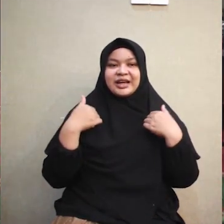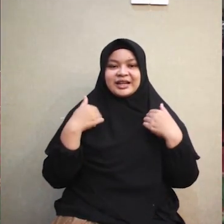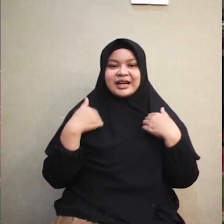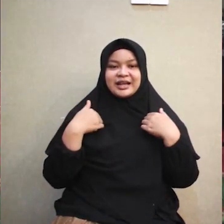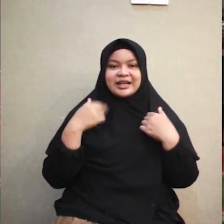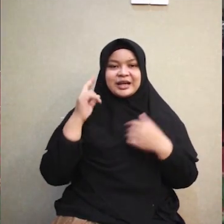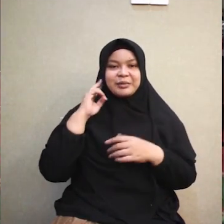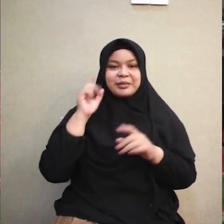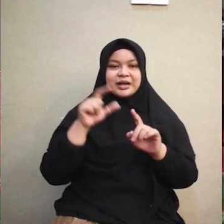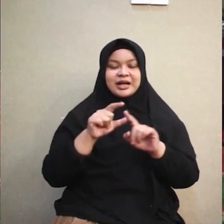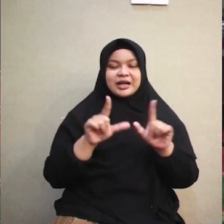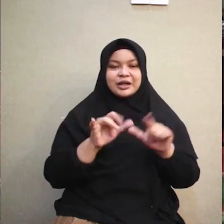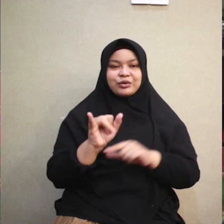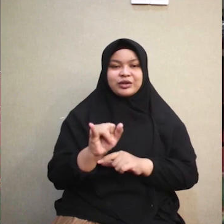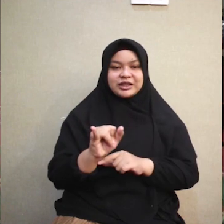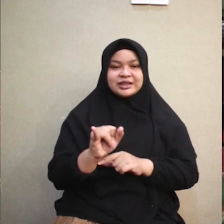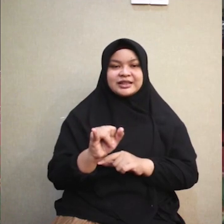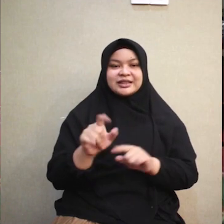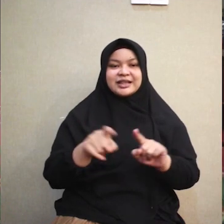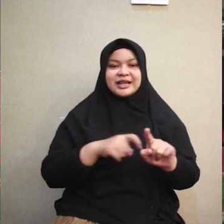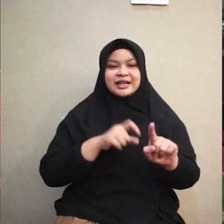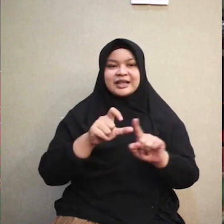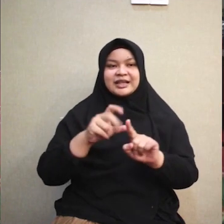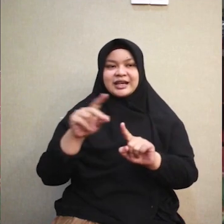ni dari dls